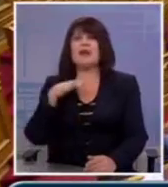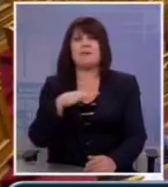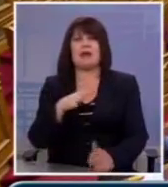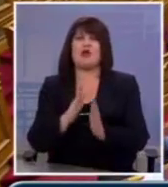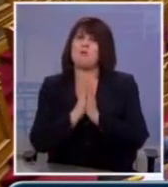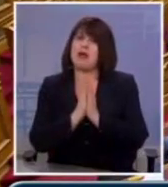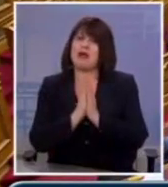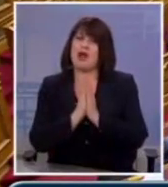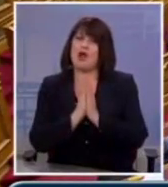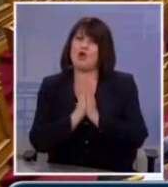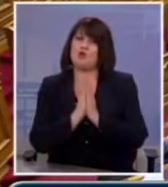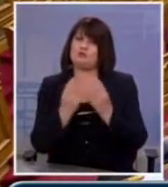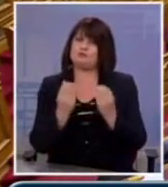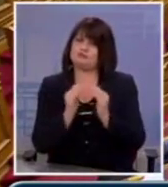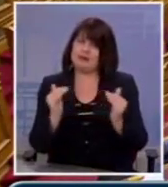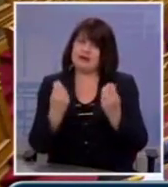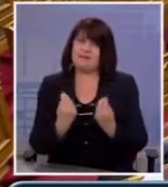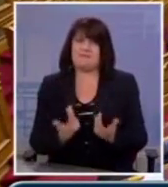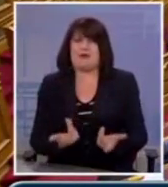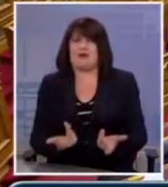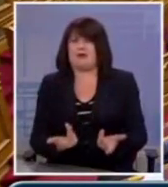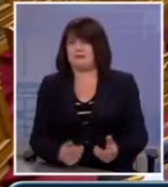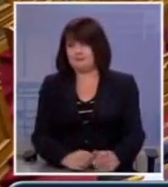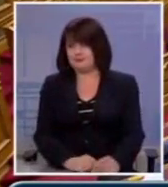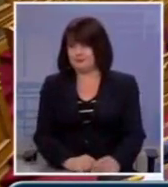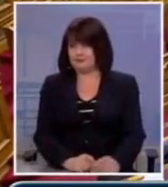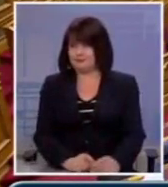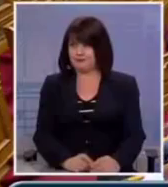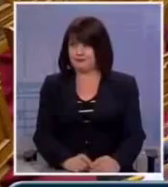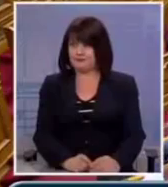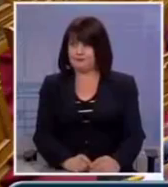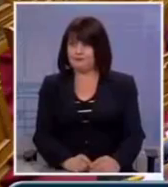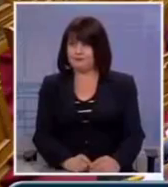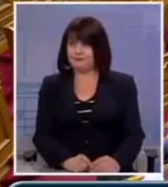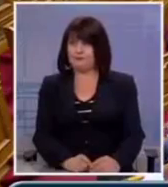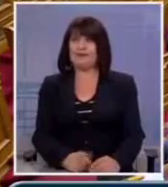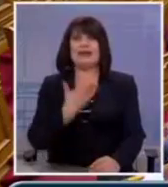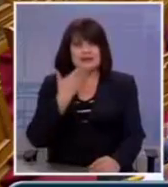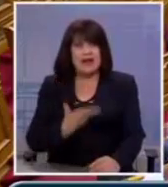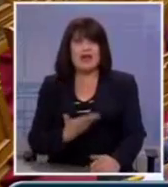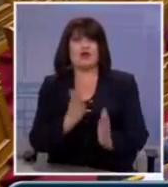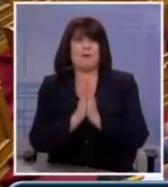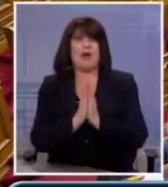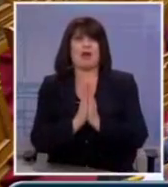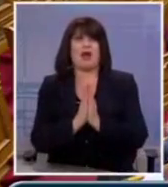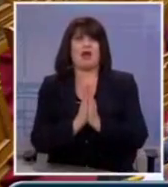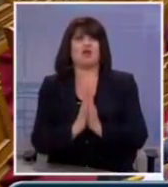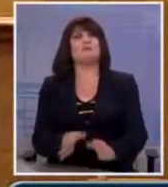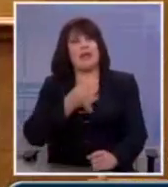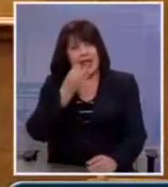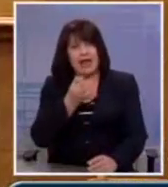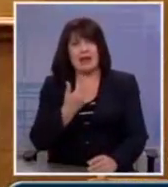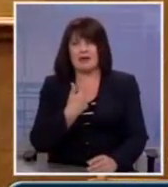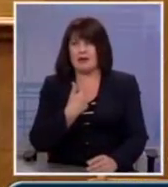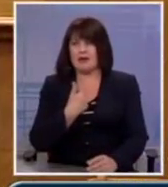Κύριε Μαντά, δώστε το παράδειγμα. Δεν απειλούμε. Είσαστε... Κύριε Μαντά, κύριε Θεοδωράκη, λοιπόν, τελειώνετε. Έλεγα λοιπόν...